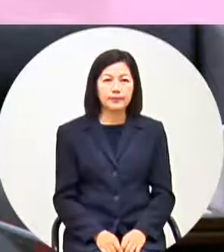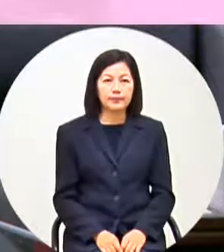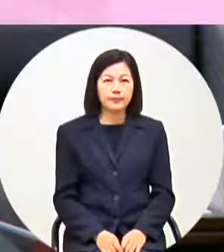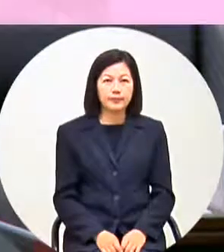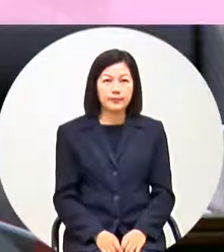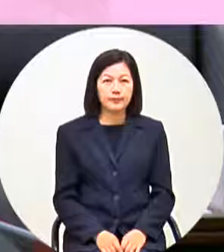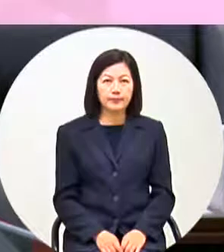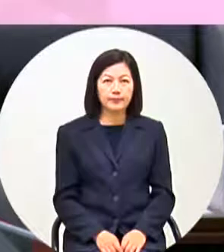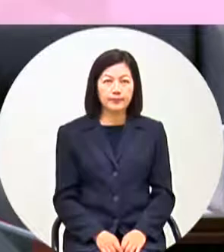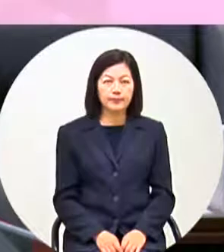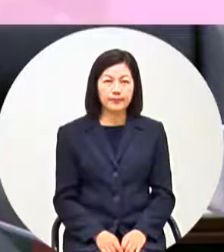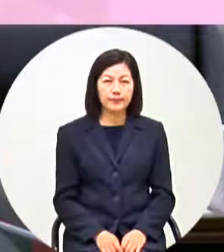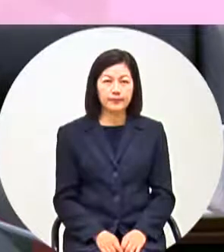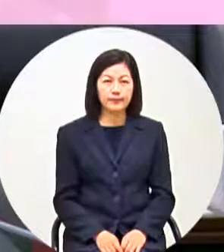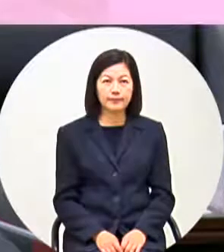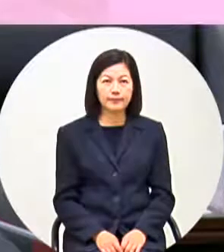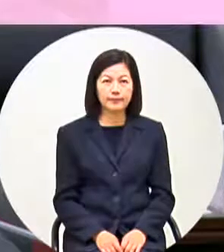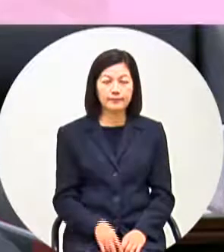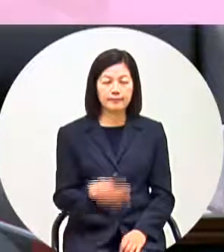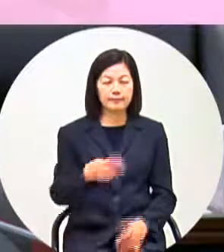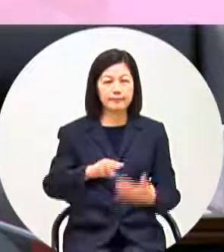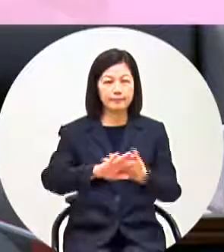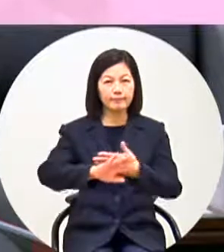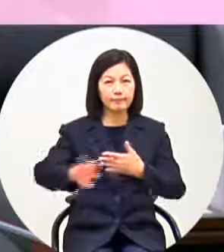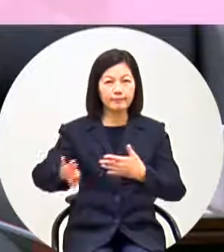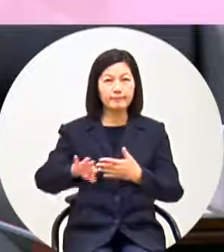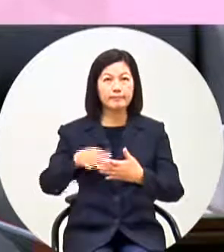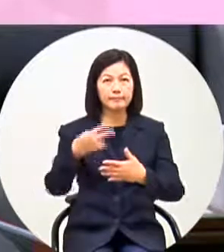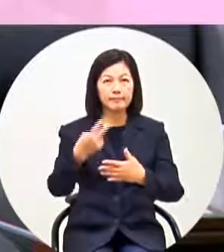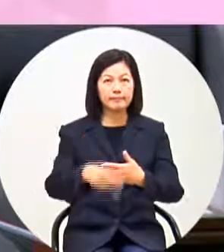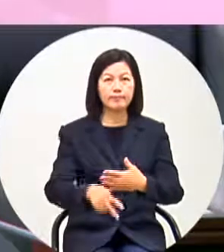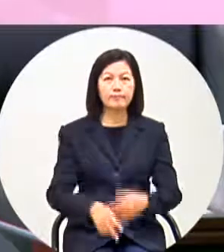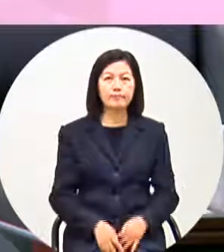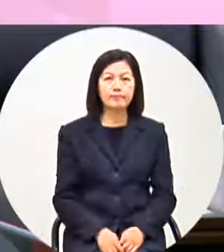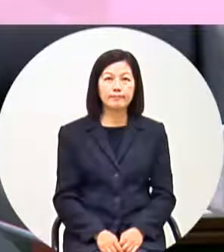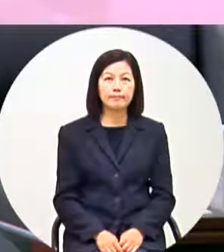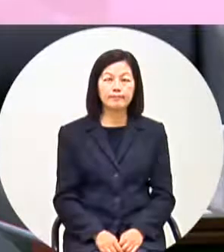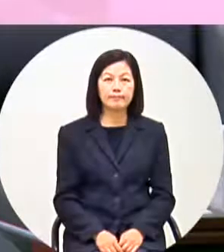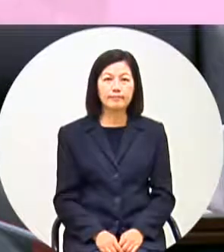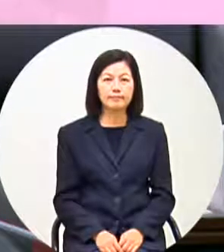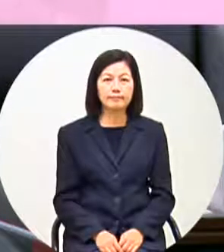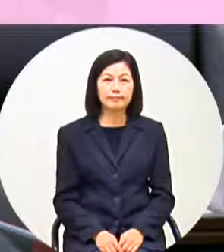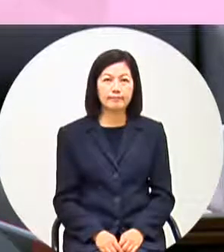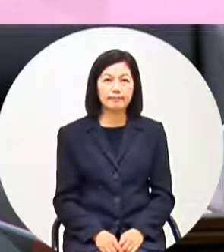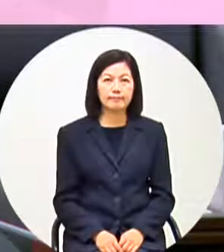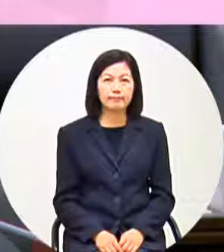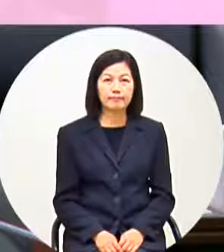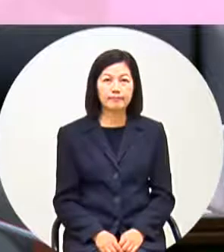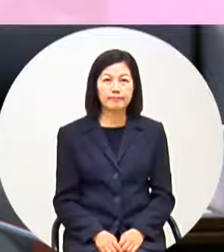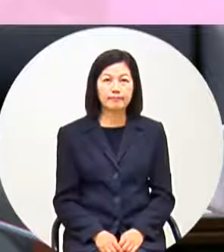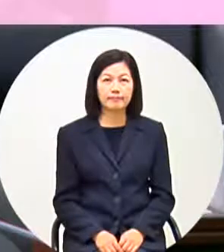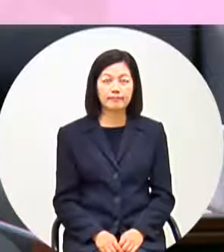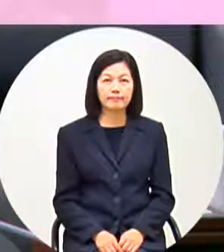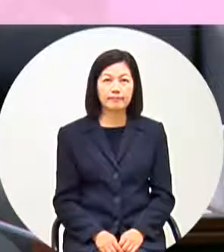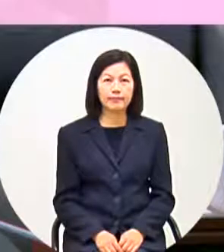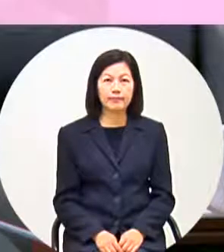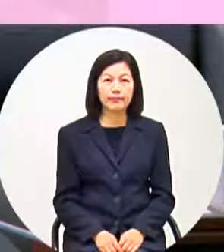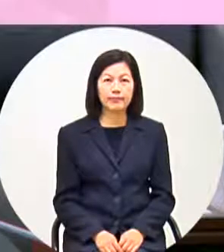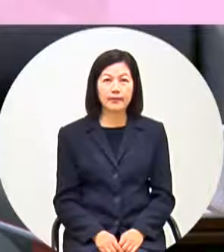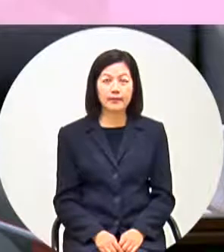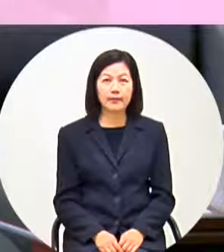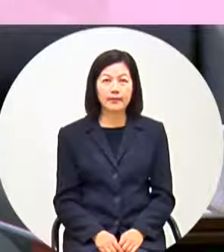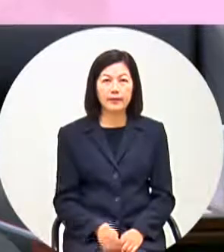另外再从我们刚刚的哦彩虹眷村哦来看我们的黄埔新